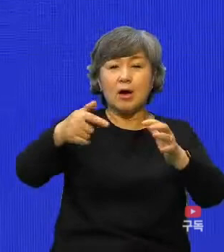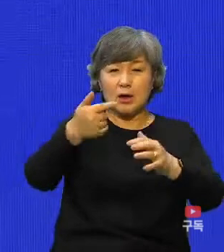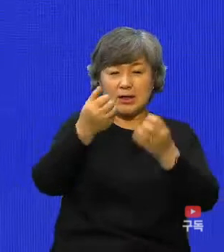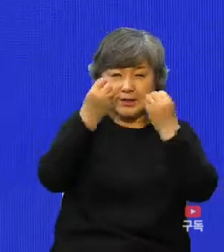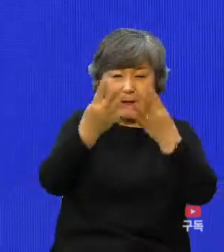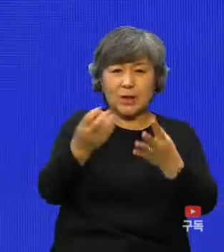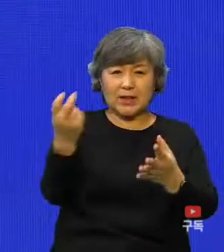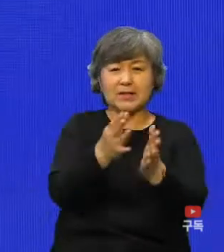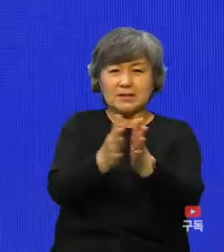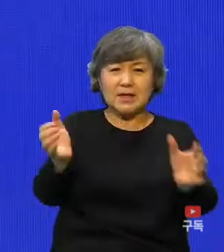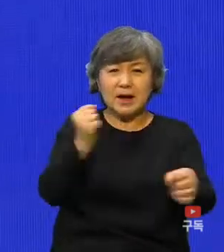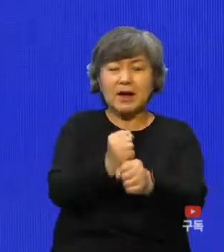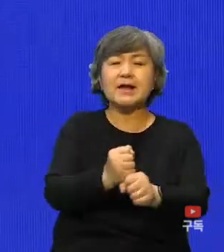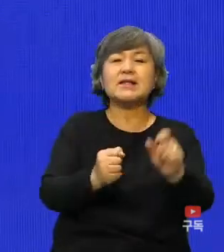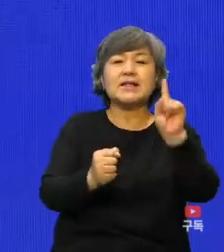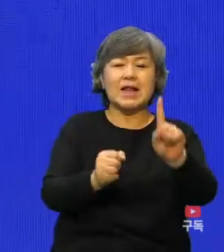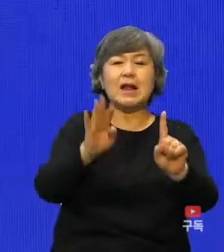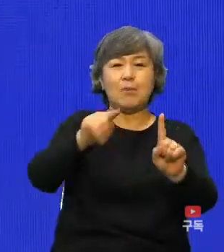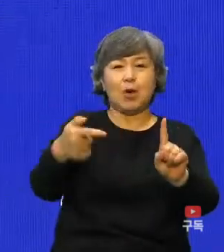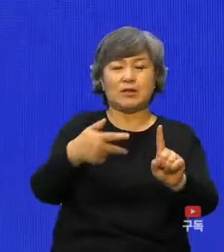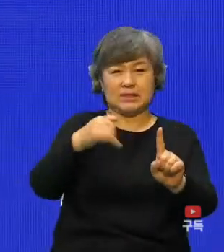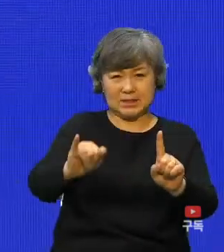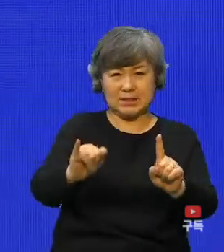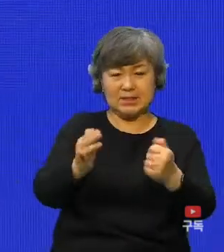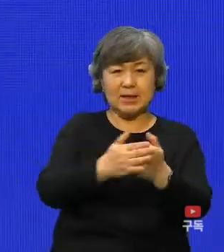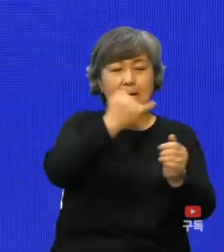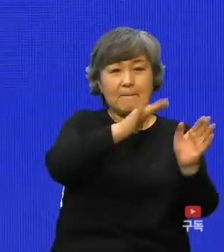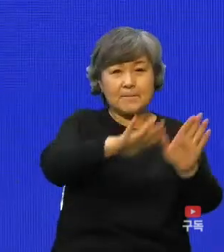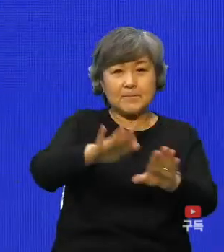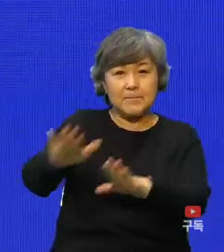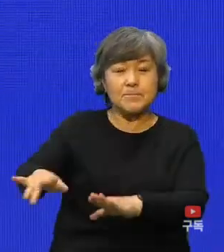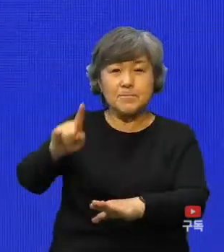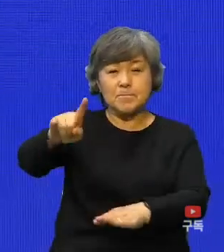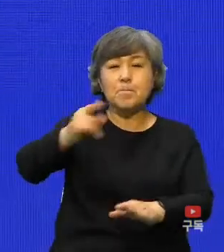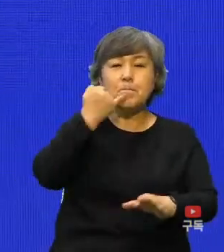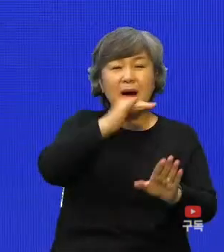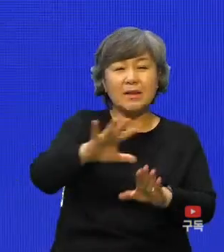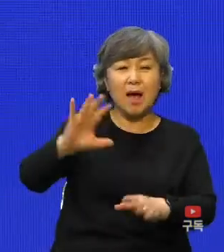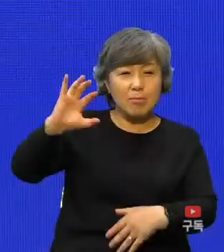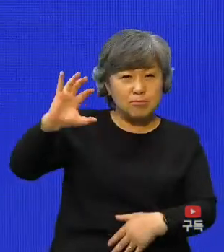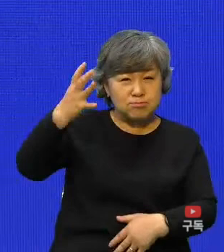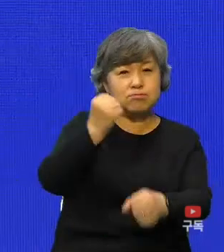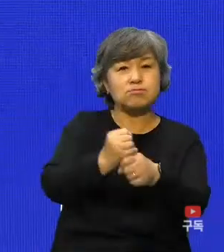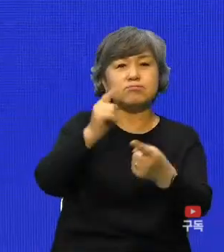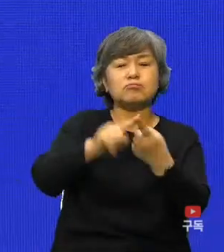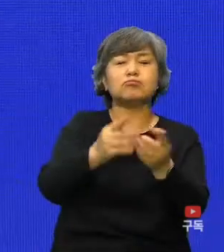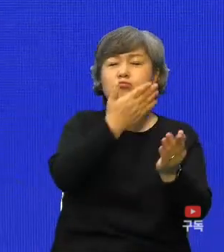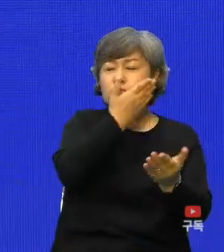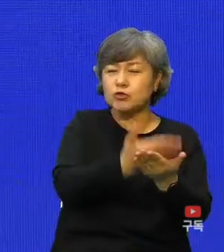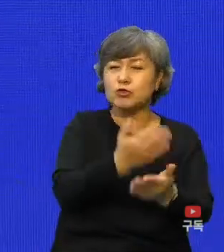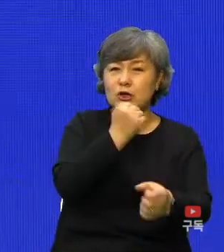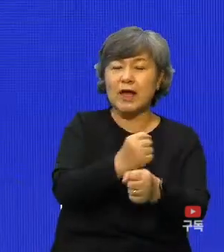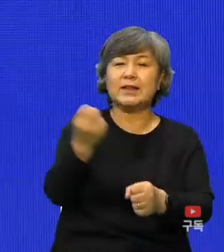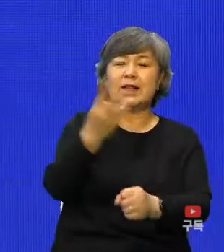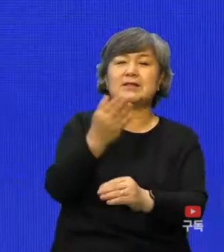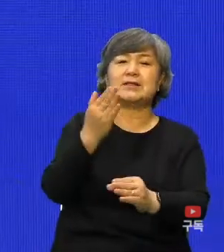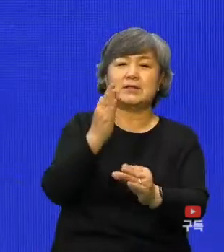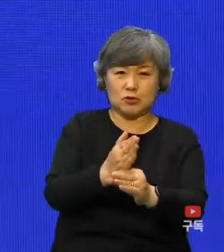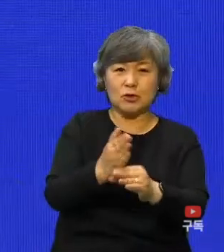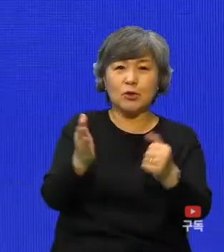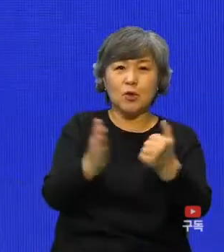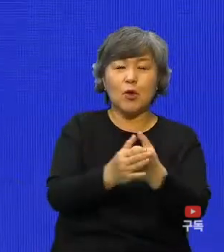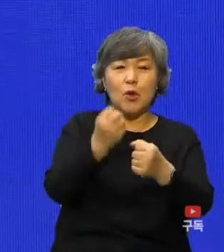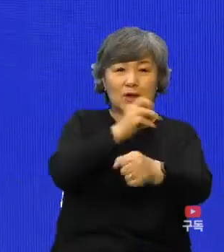그린 뉴딜 1번지로 거듭났습니다. 서남권 해상풍력단지를 조성하며 해상 동력의 선두주자로 자리매김하고 있고